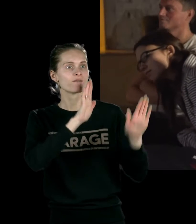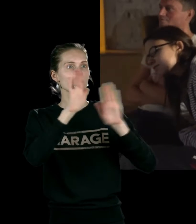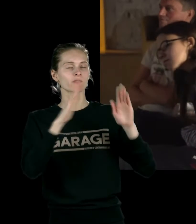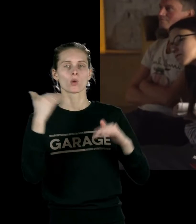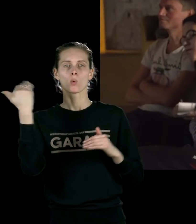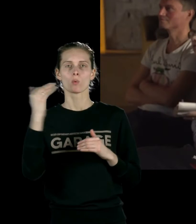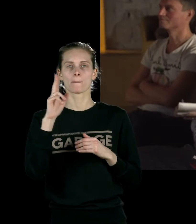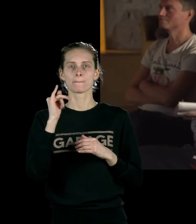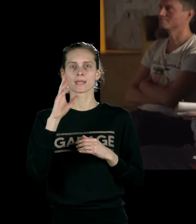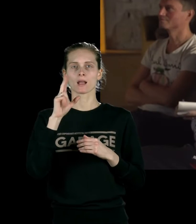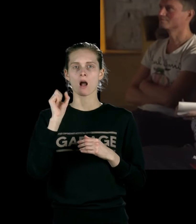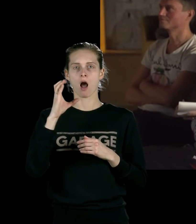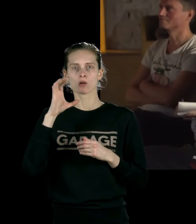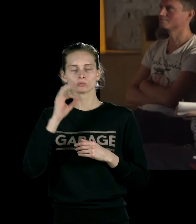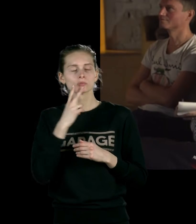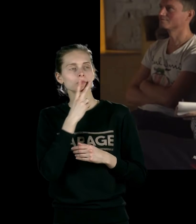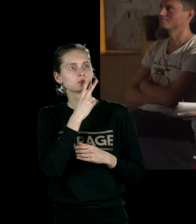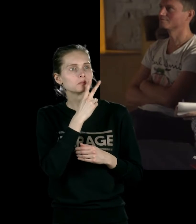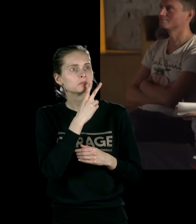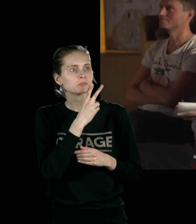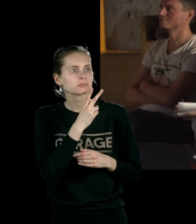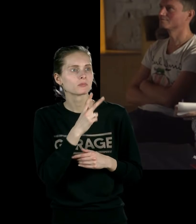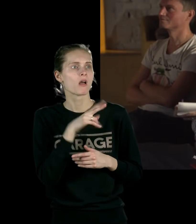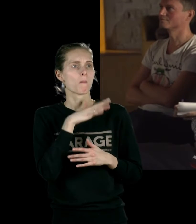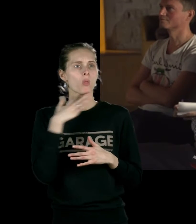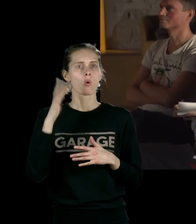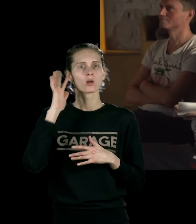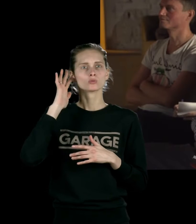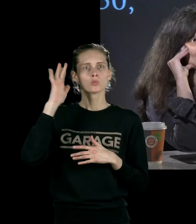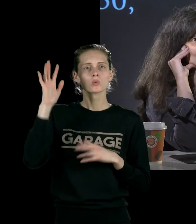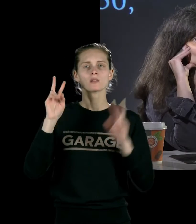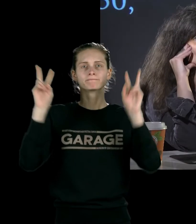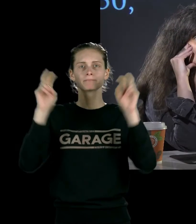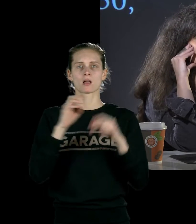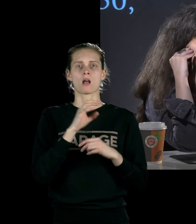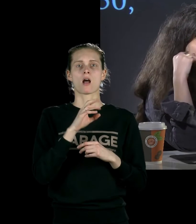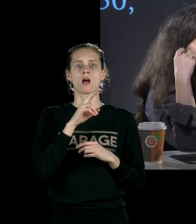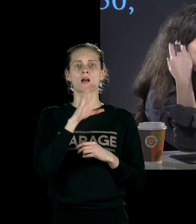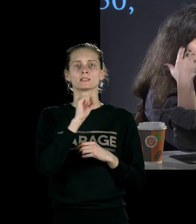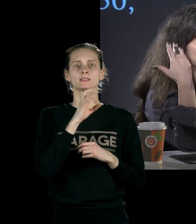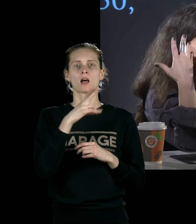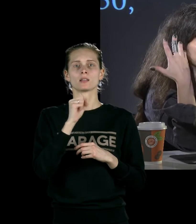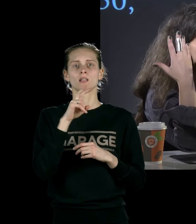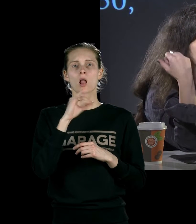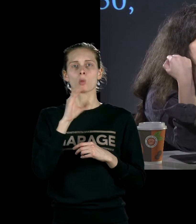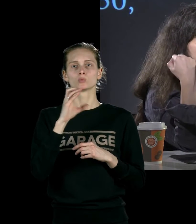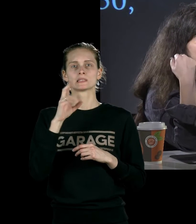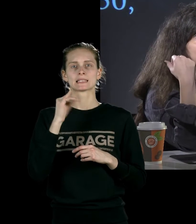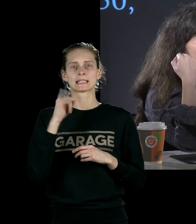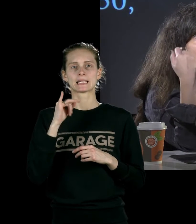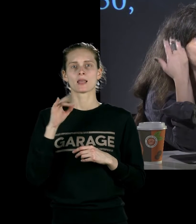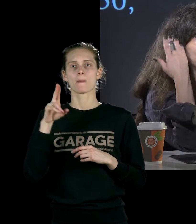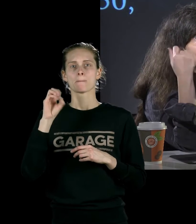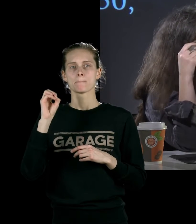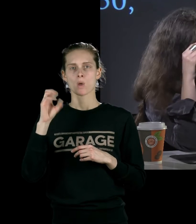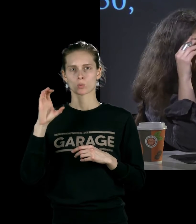Пикассо, которая тогда была, и посмотрел фильм сюрреалистов «Андалузский пес», который для него оказался тоже вот двумя